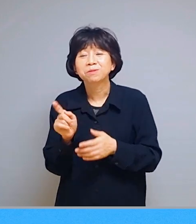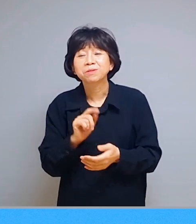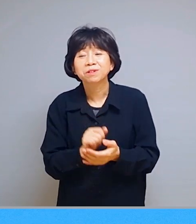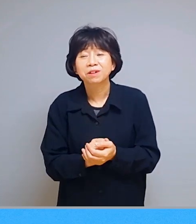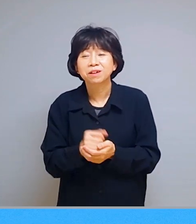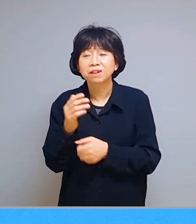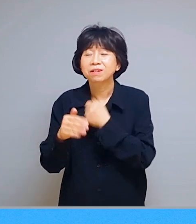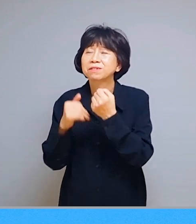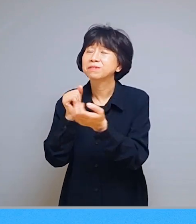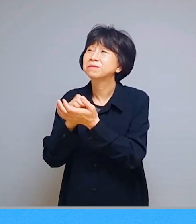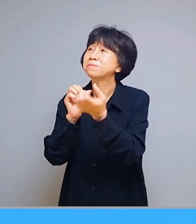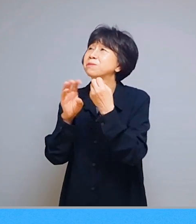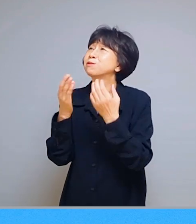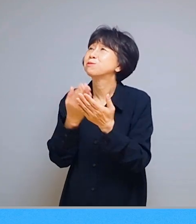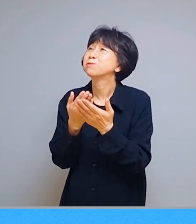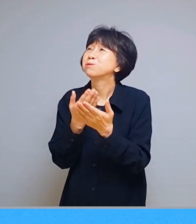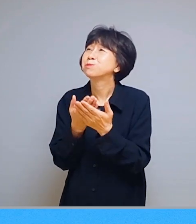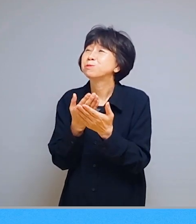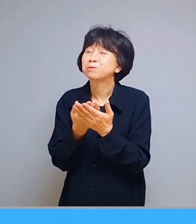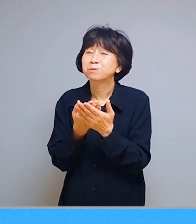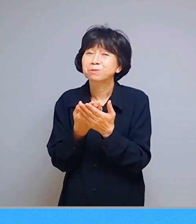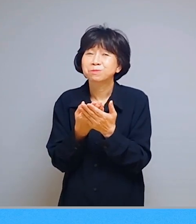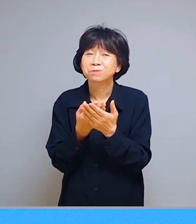하나님, 제발 말씀해 주세요.